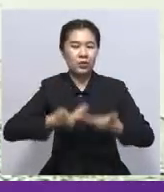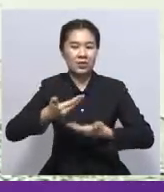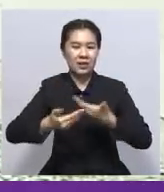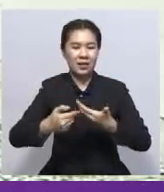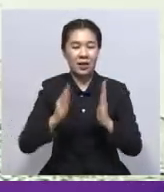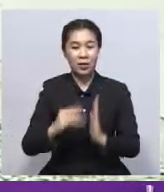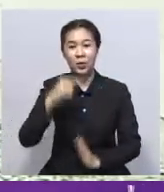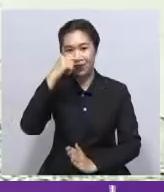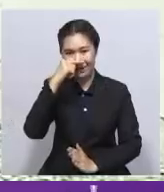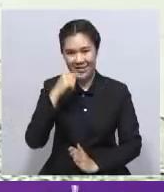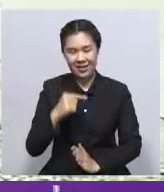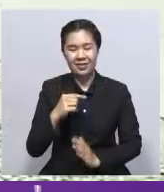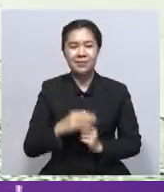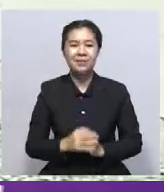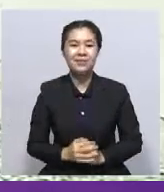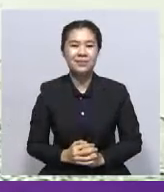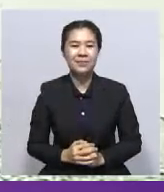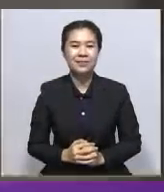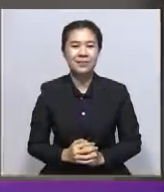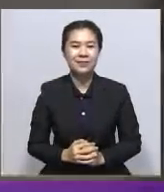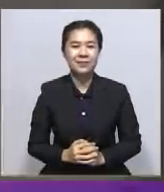นไทยยิ้มจะคนไทยยิ้มได้ค่ะ